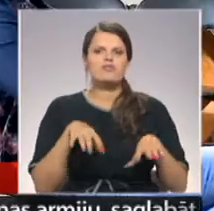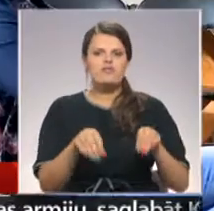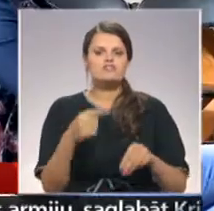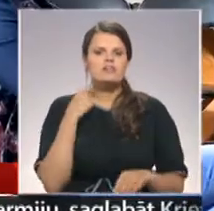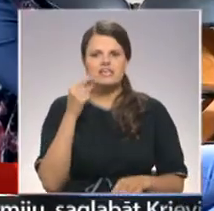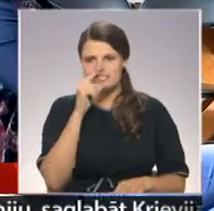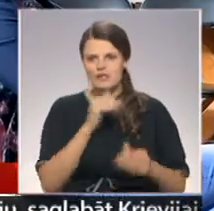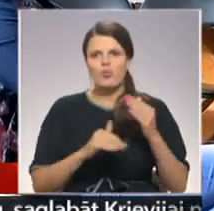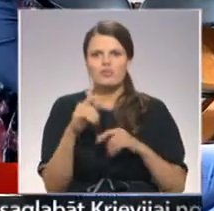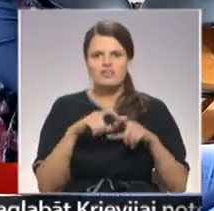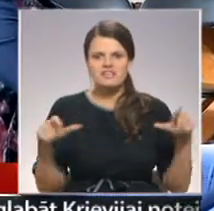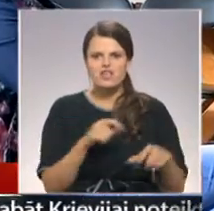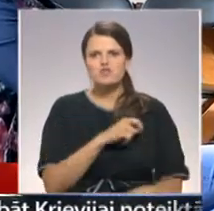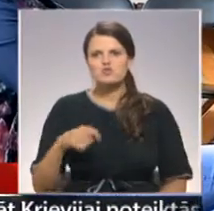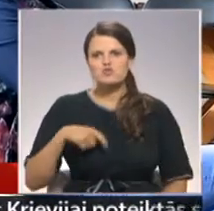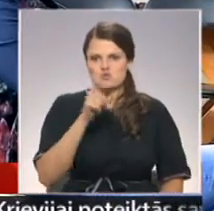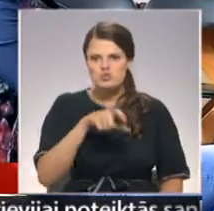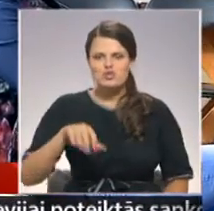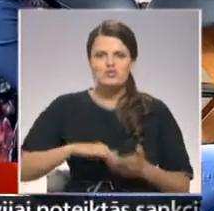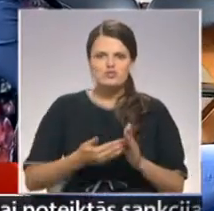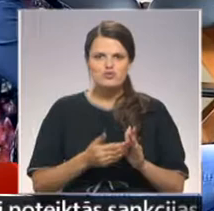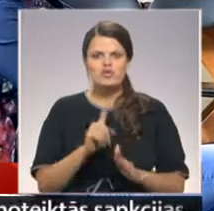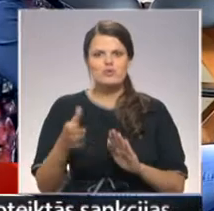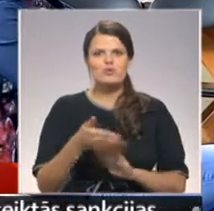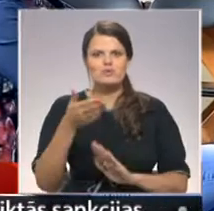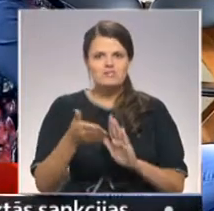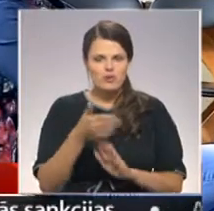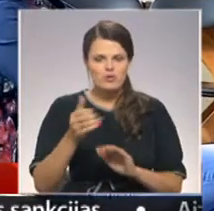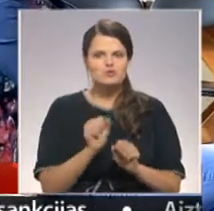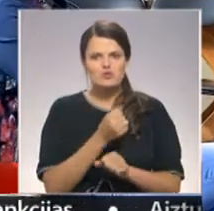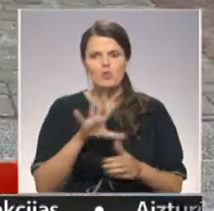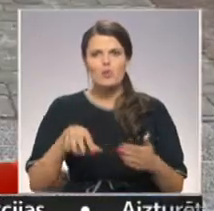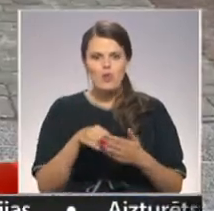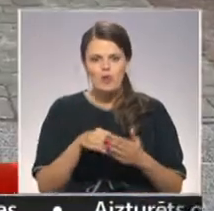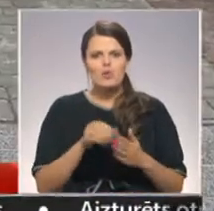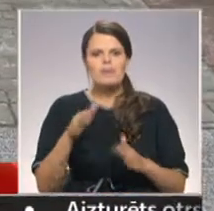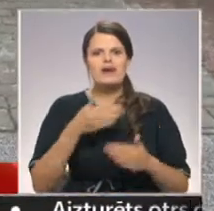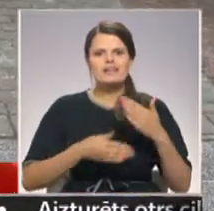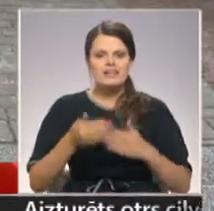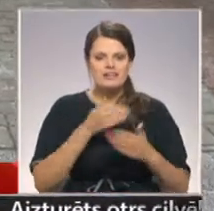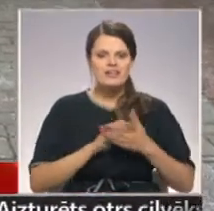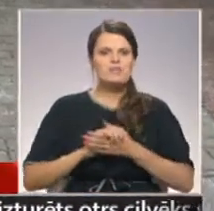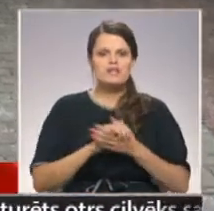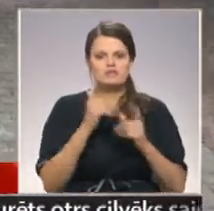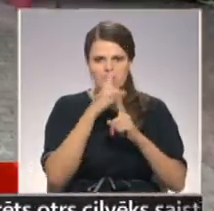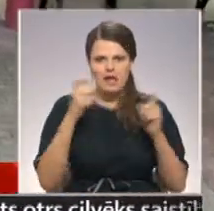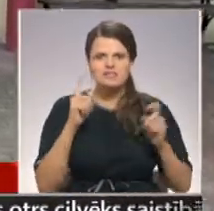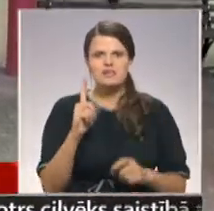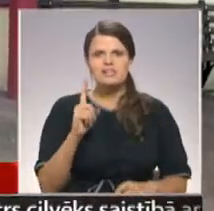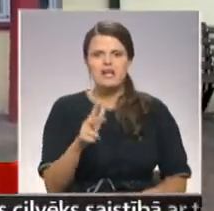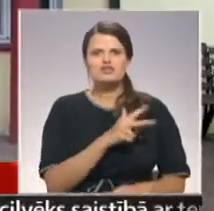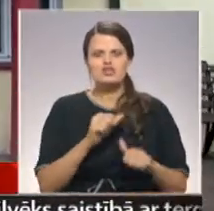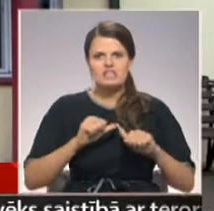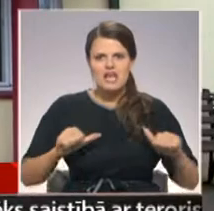Rīgas Stradiņu universitātes studenti, situācija esot uzlabojusies. Tomēr joprojām par invalīdiem draudzīgiem atzīstams viens